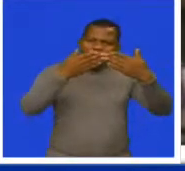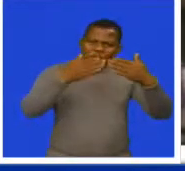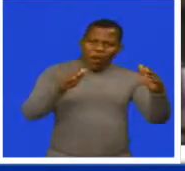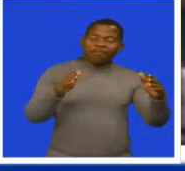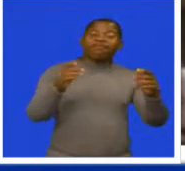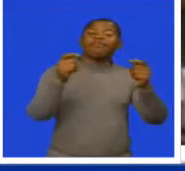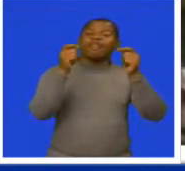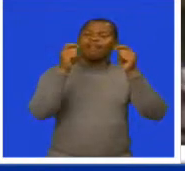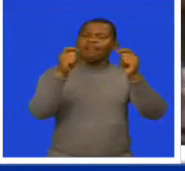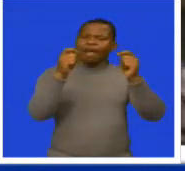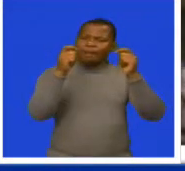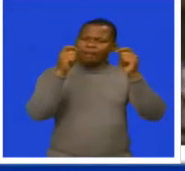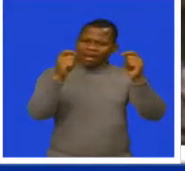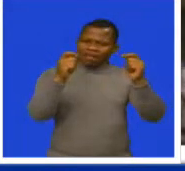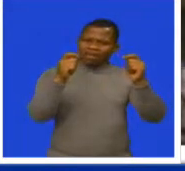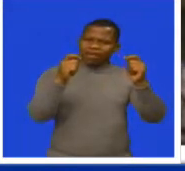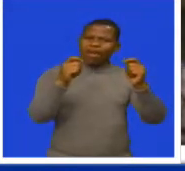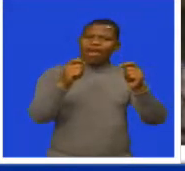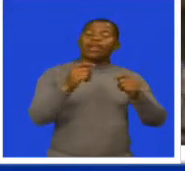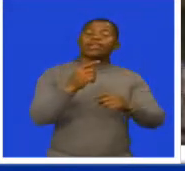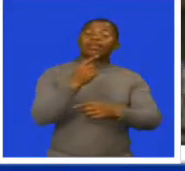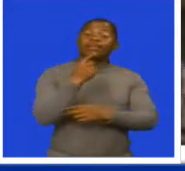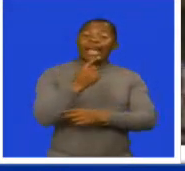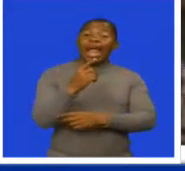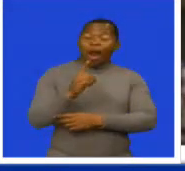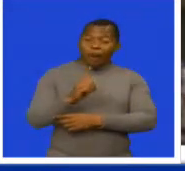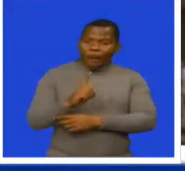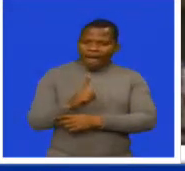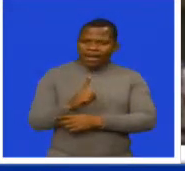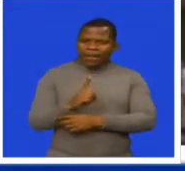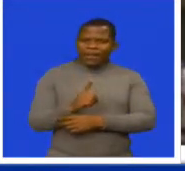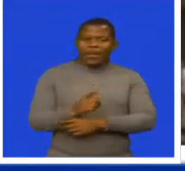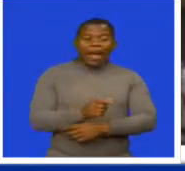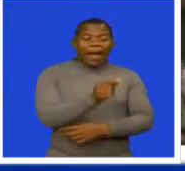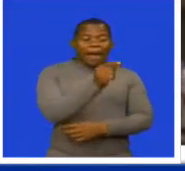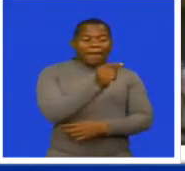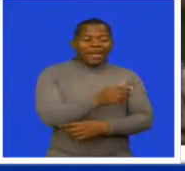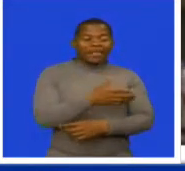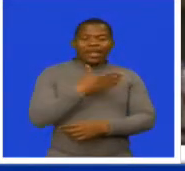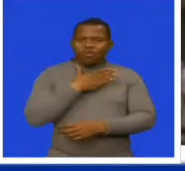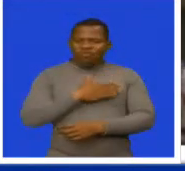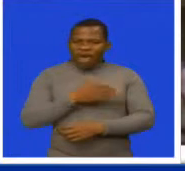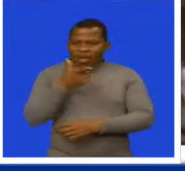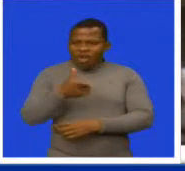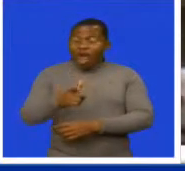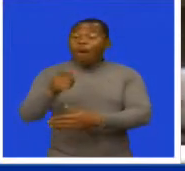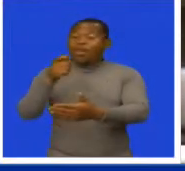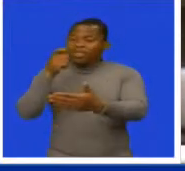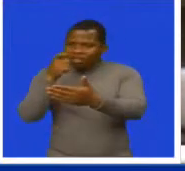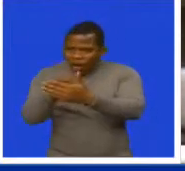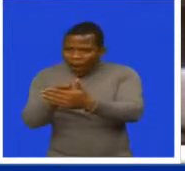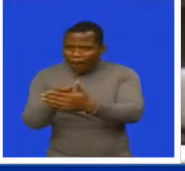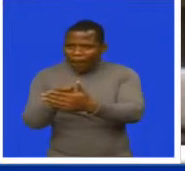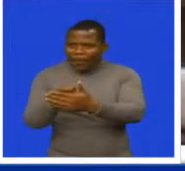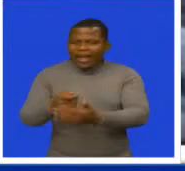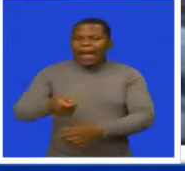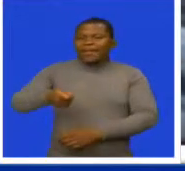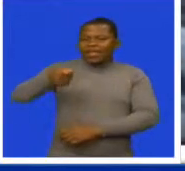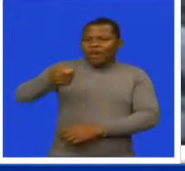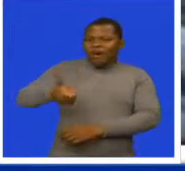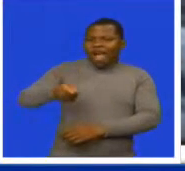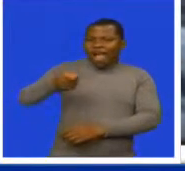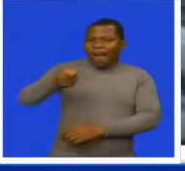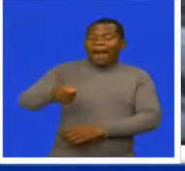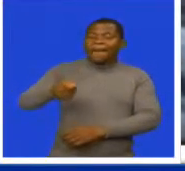nawe sotabophatha sakho nje sikhwama nawe uyoyothenga kuto unqipa lokwanza kwala maplastic